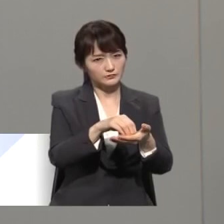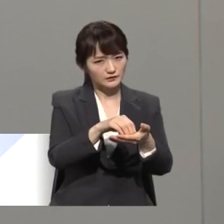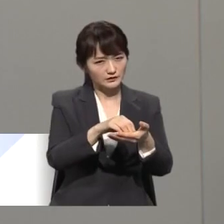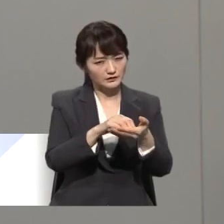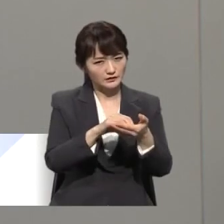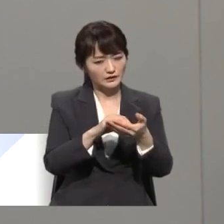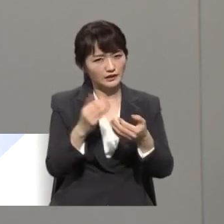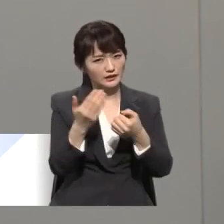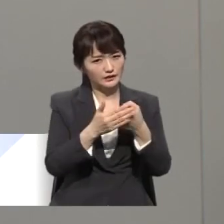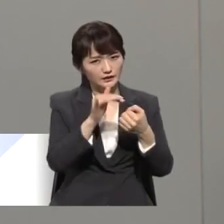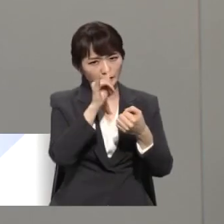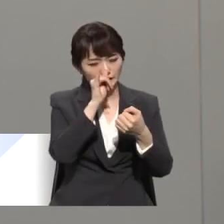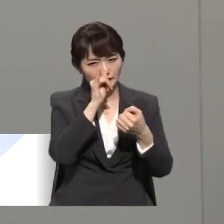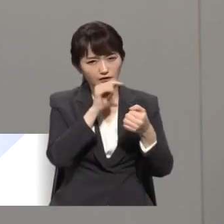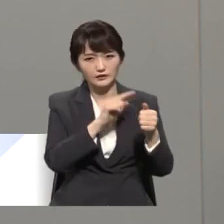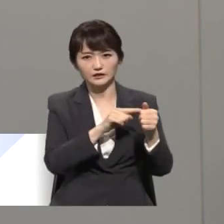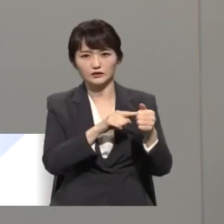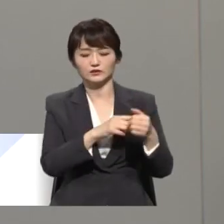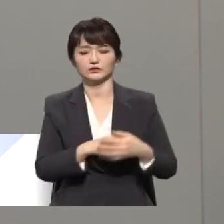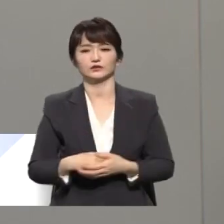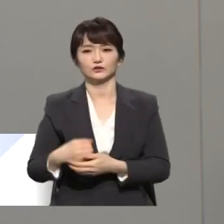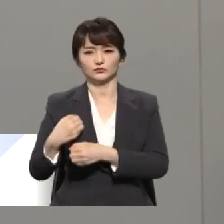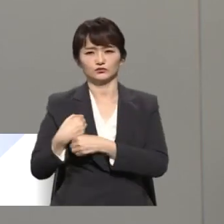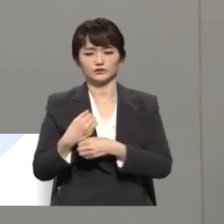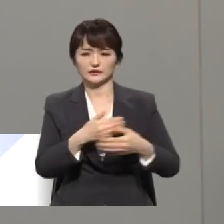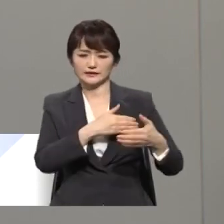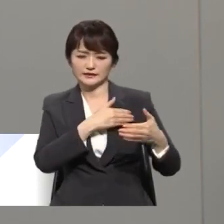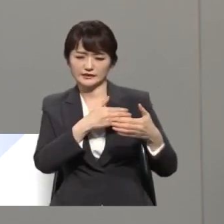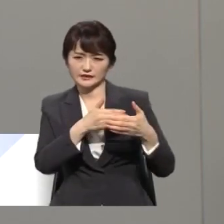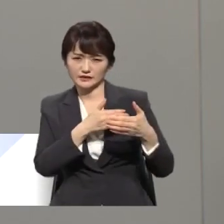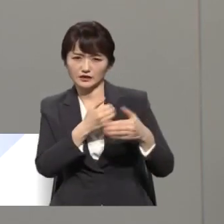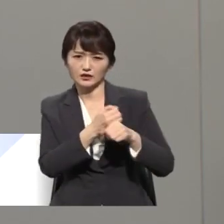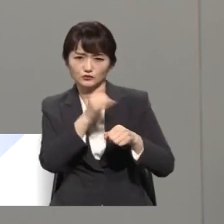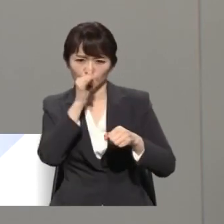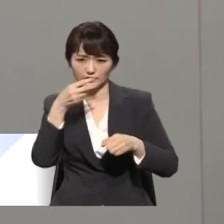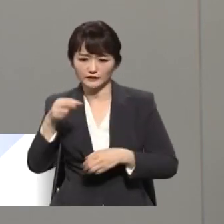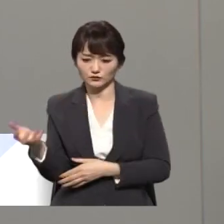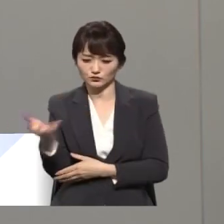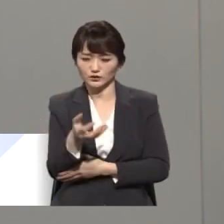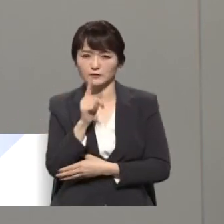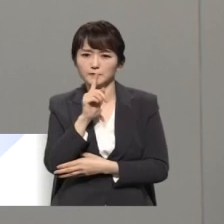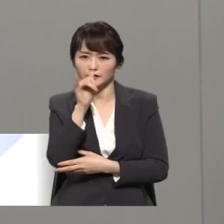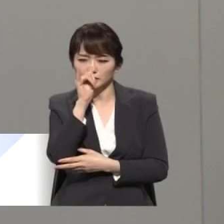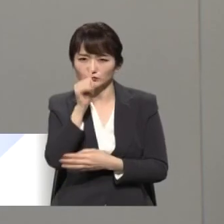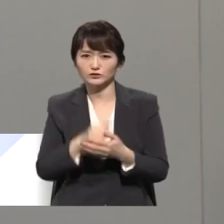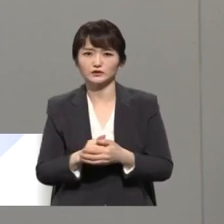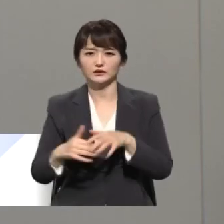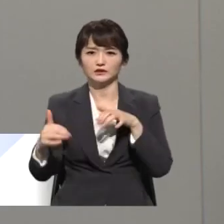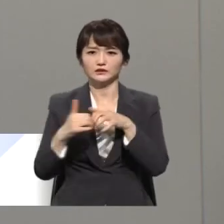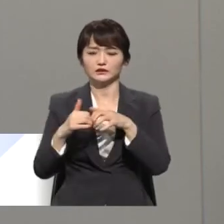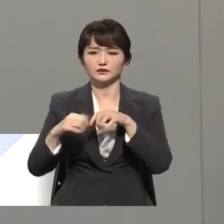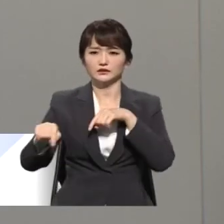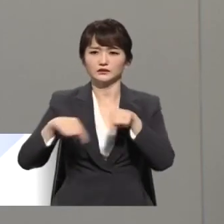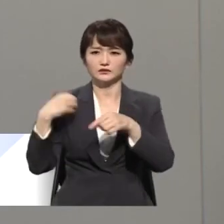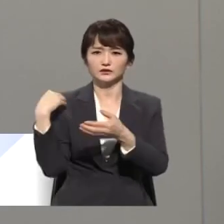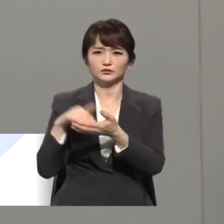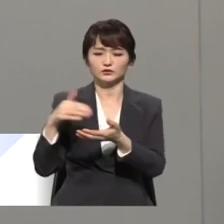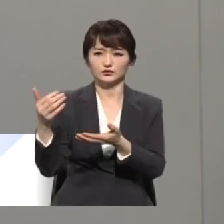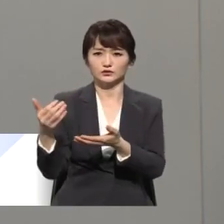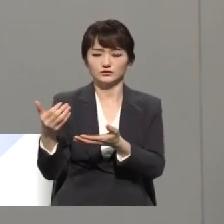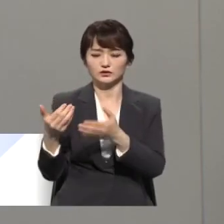그런 분이 군사적 긴장만 고조시킬 쌓아 더 추가 배치를 마르고 전 시작점과 갯수로 거부하면서 참 선제